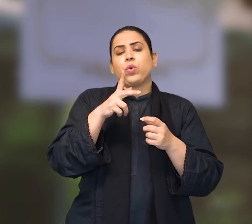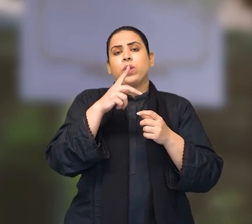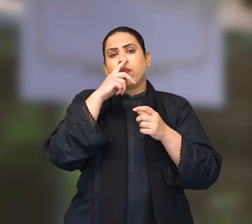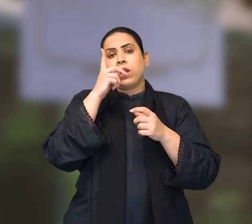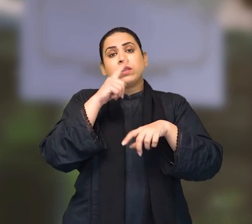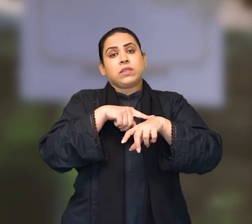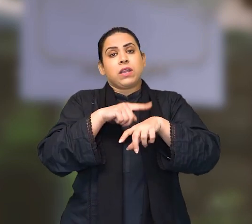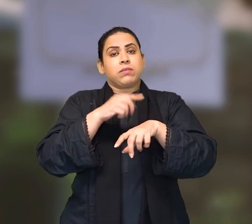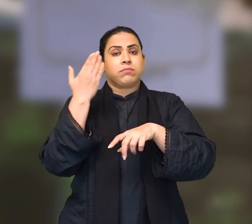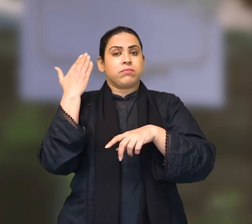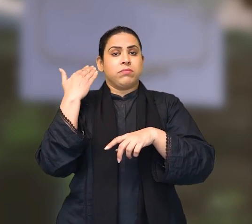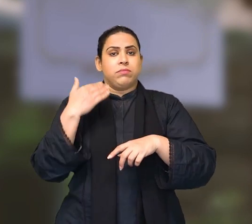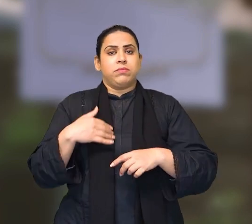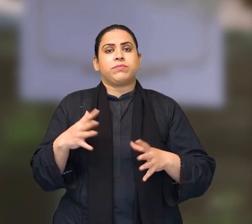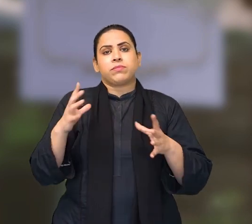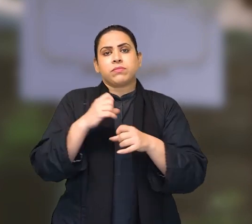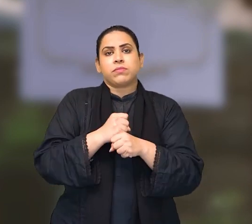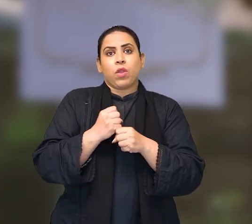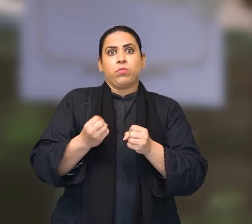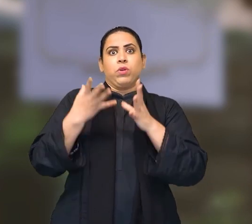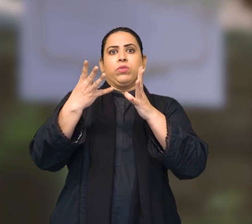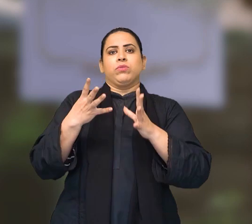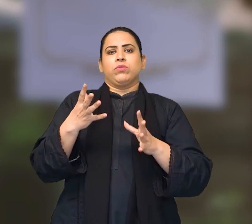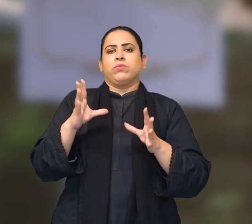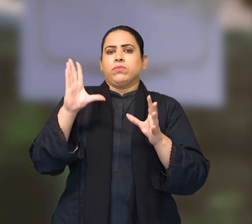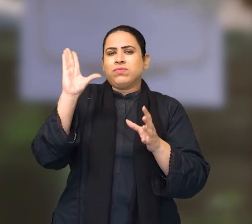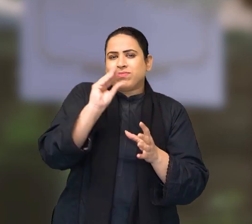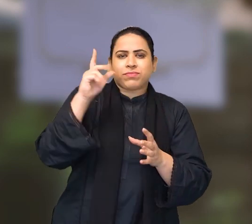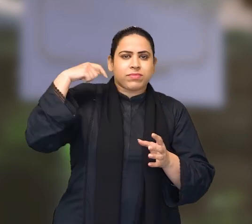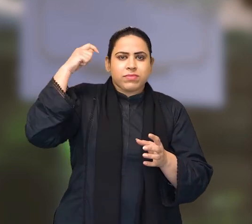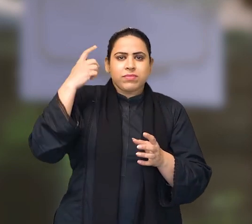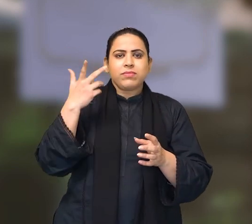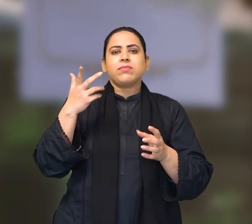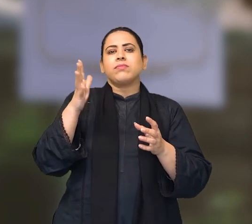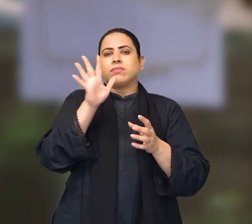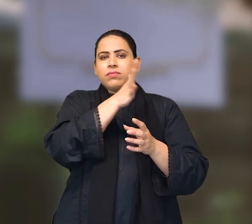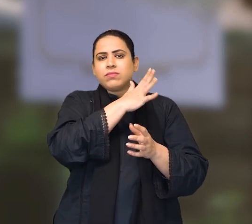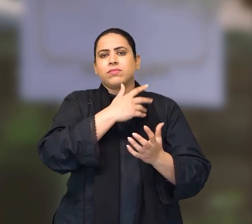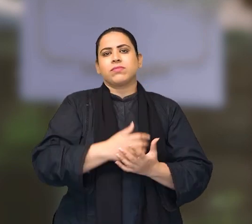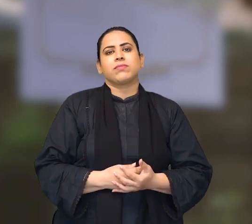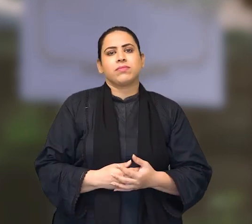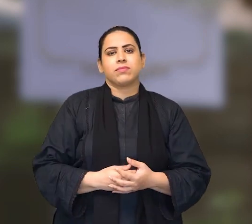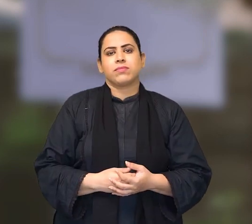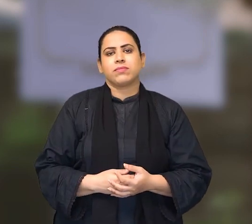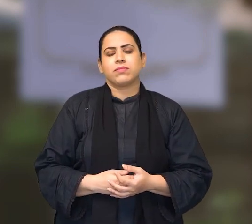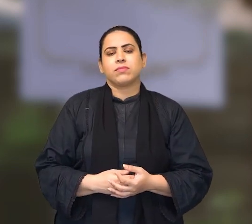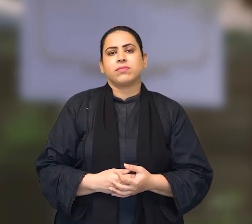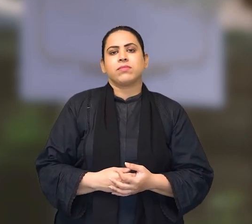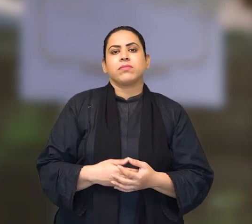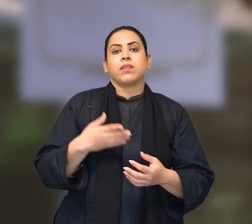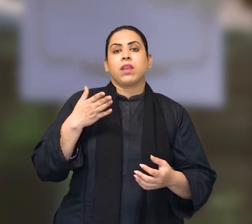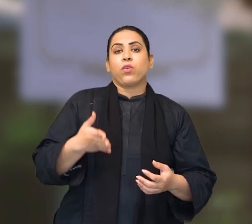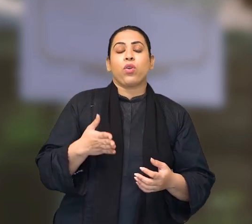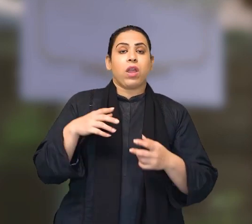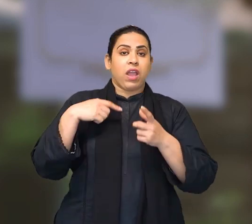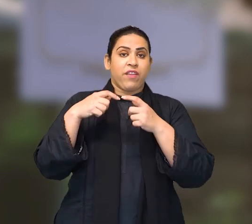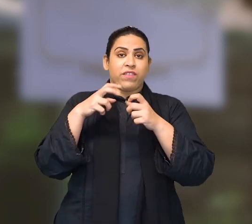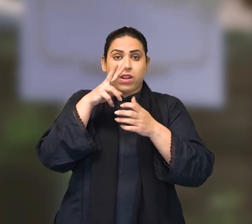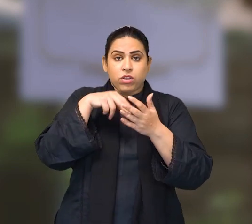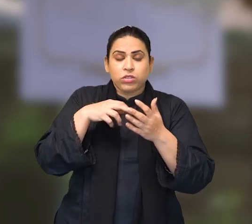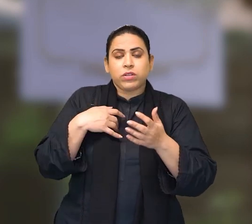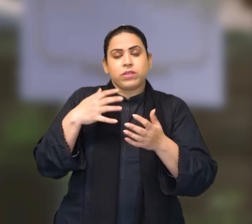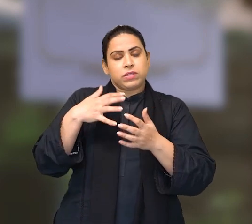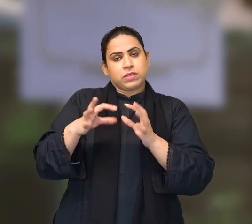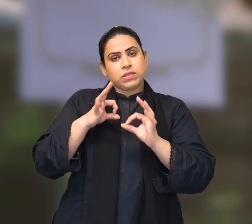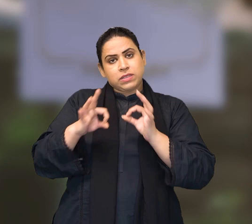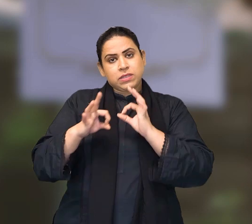was basically the time जब सब चीज़ें boom में थी, short films और इस तरह की चीज़ें. Uh, During the graduation time period,